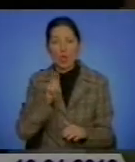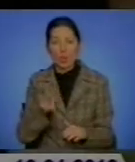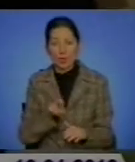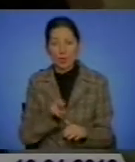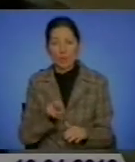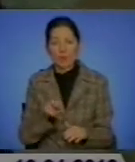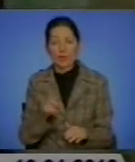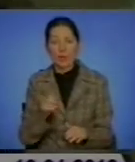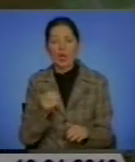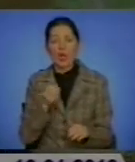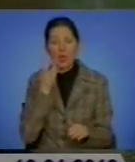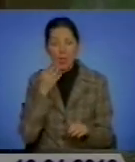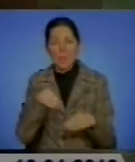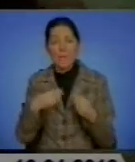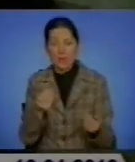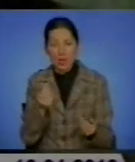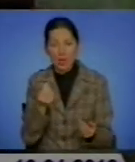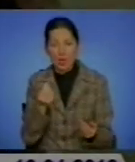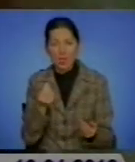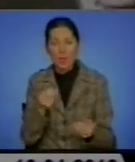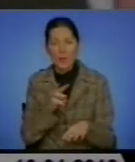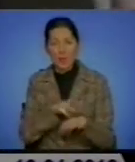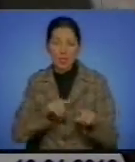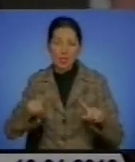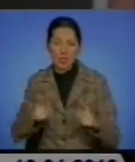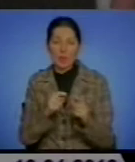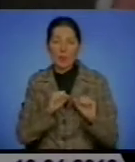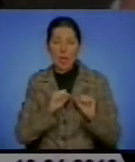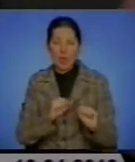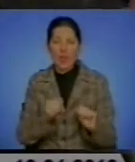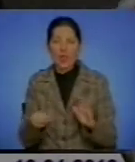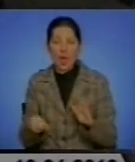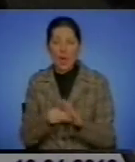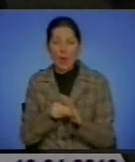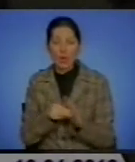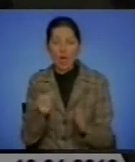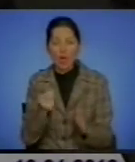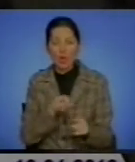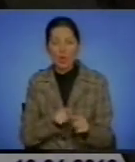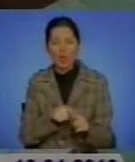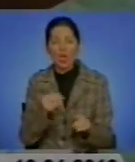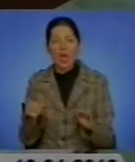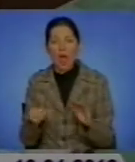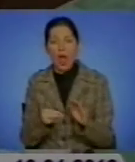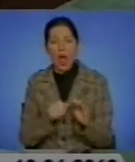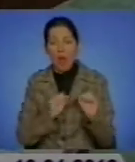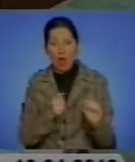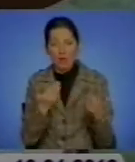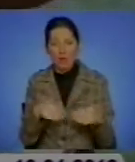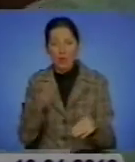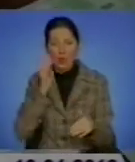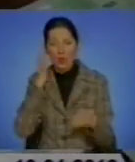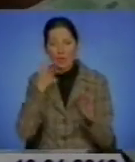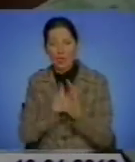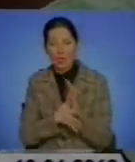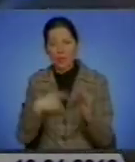час передачі грошей співробітники обласного УБОЗу і затримали адвоката хабарника. Гроші, які корупціонер уже у мріях витрачав на власні